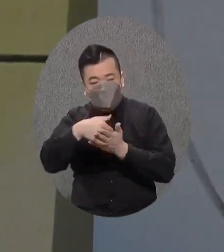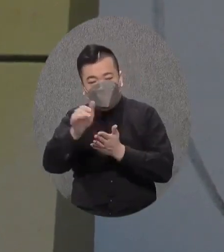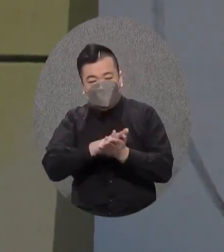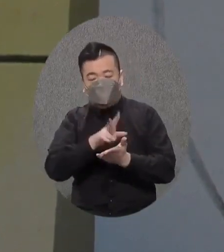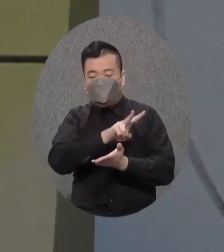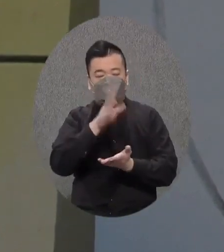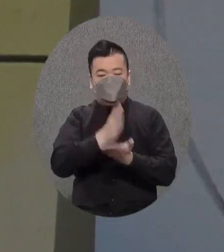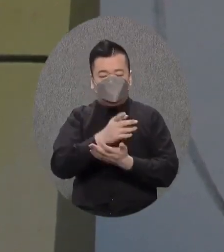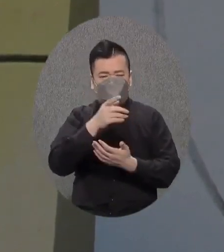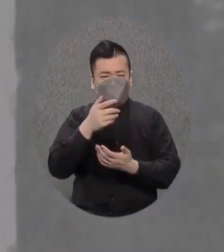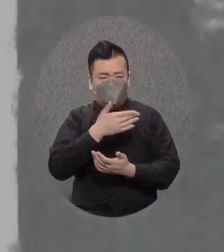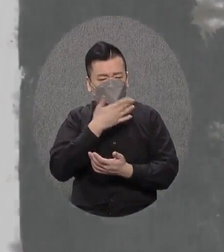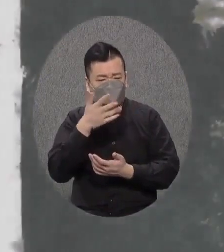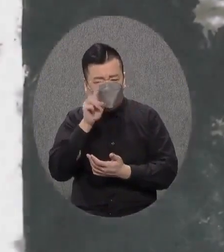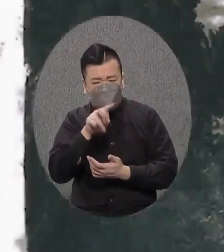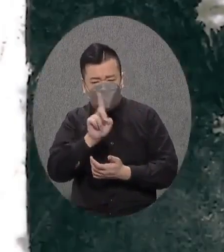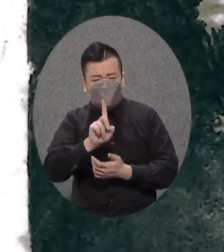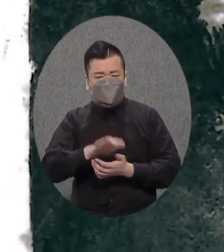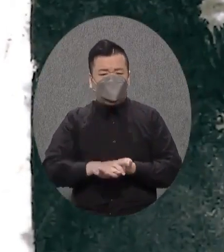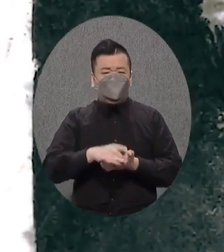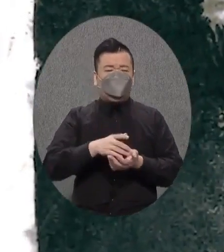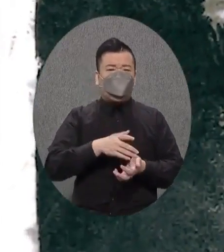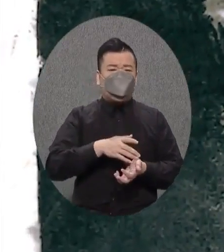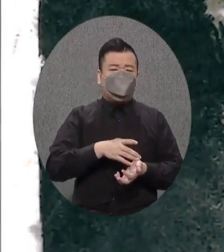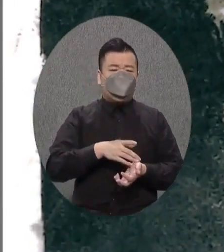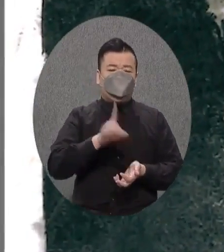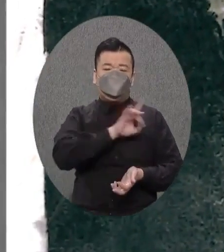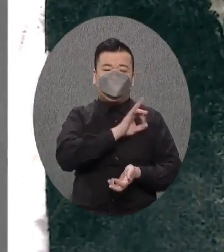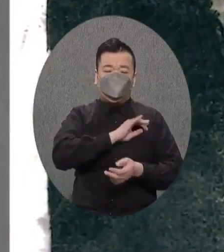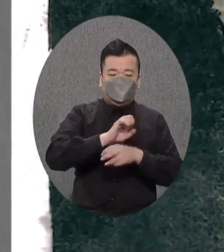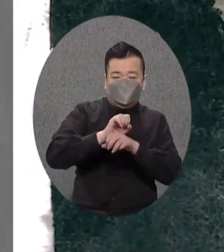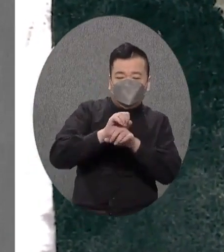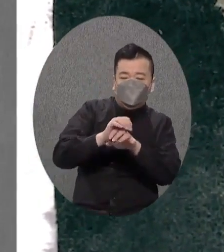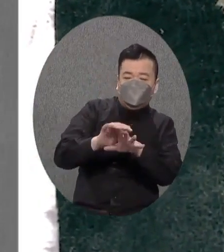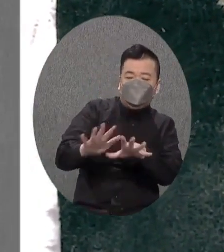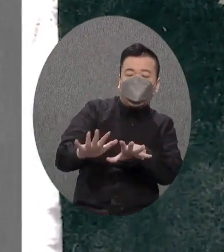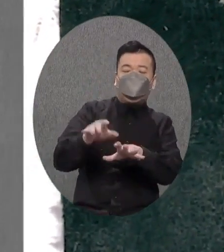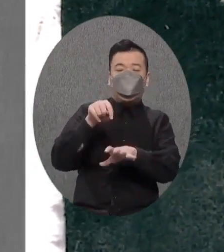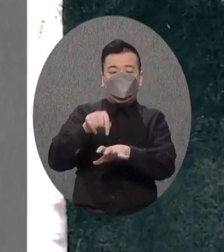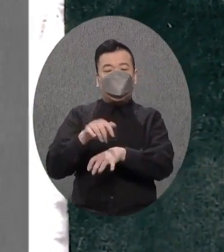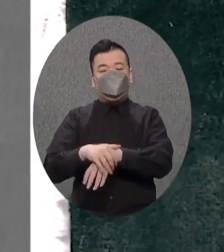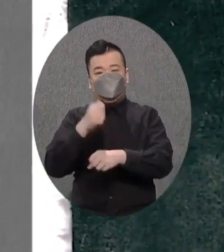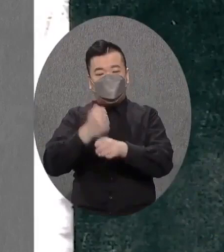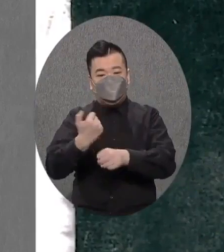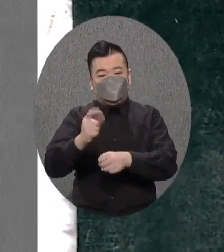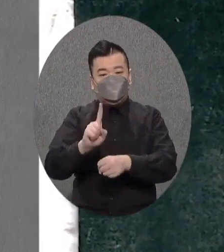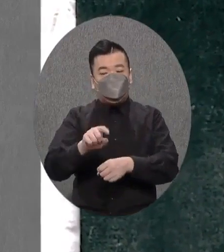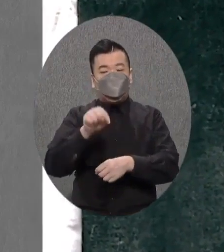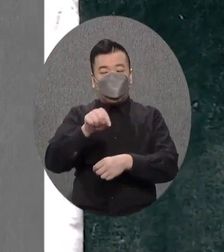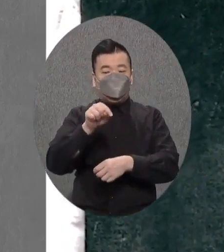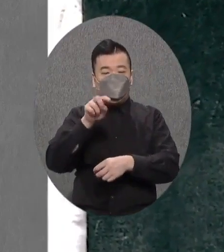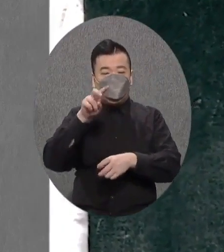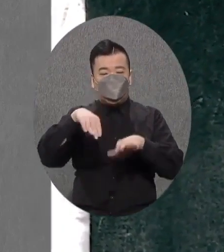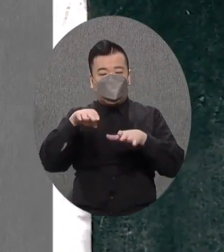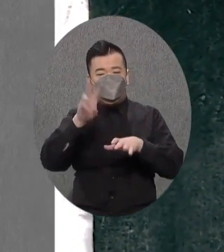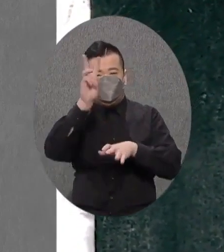所以咧嗰啲色面咧係能夠自然咁滲開，咁咧係可以咧係做到咧類似依個